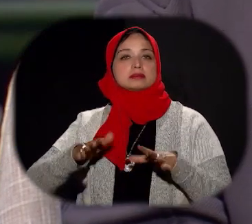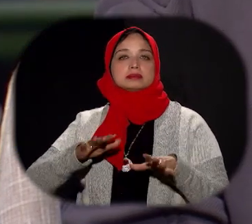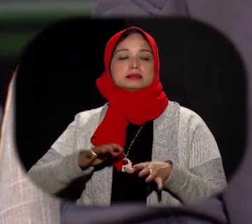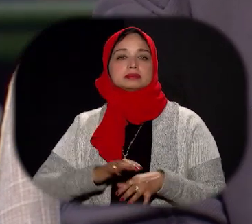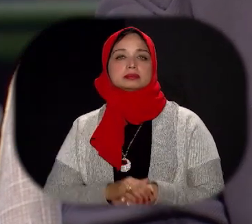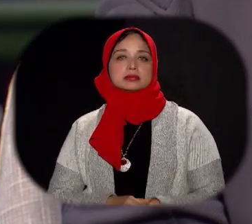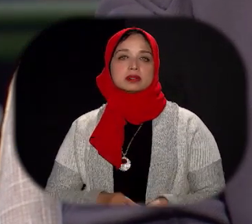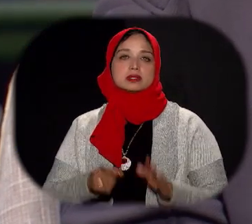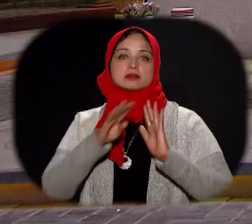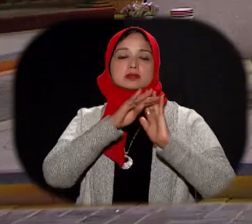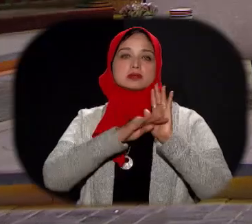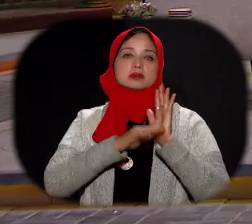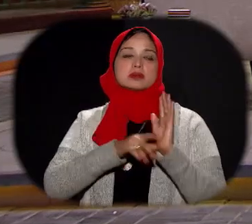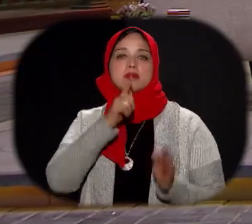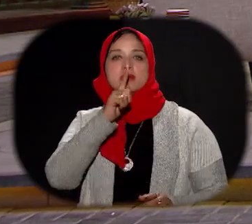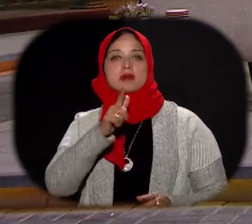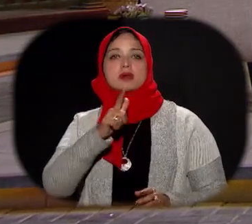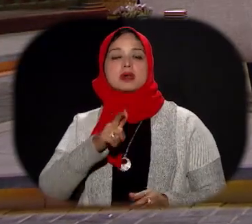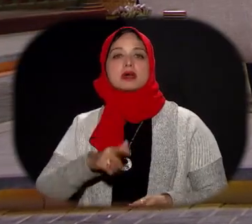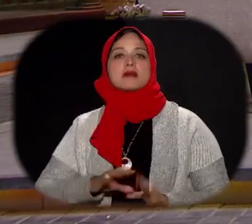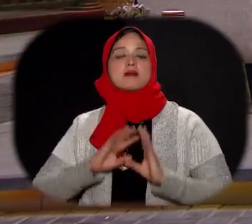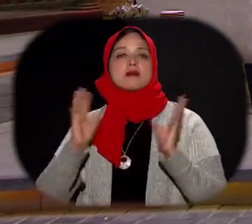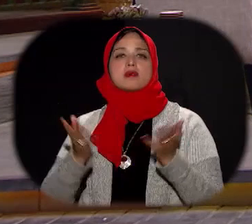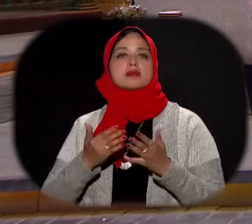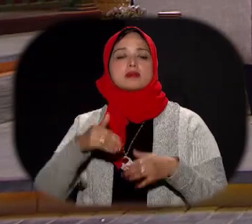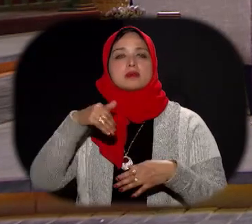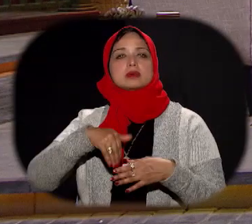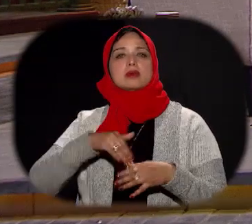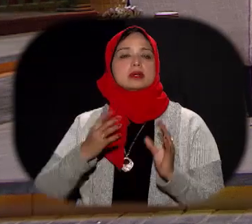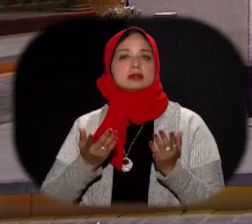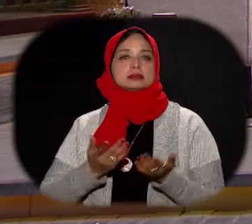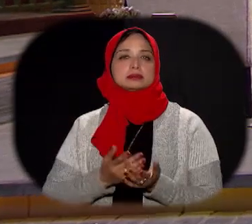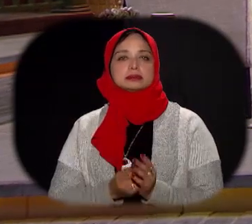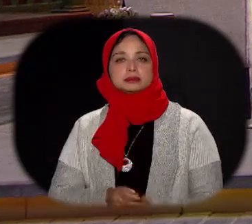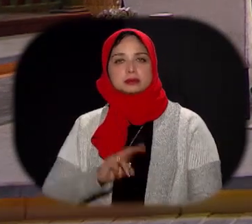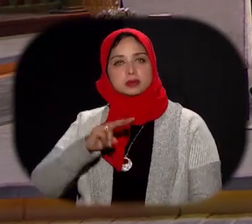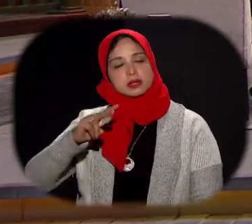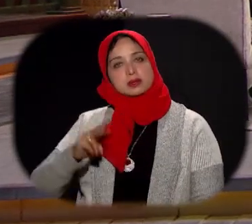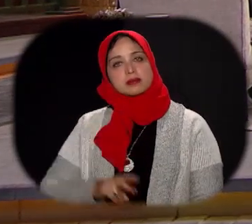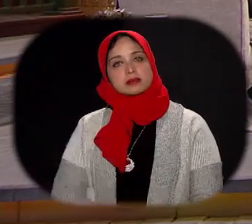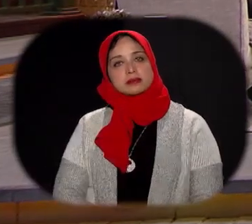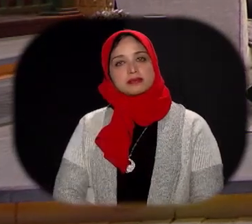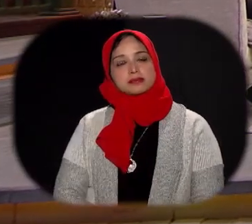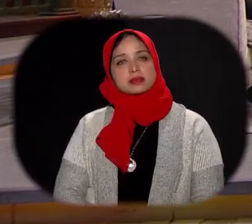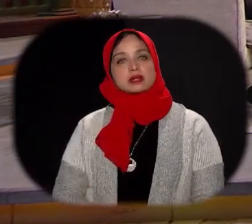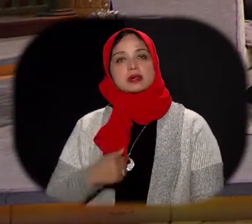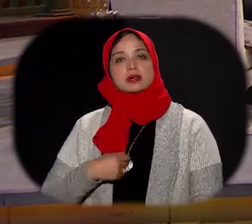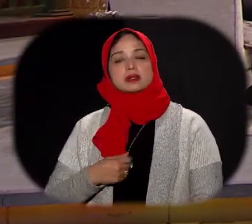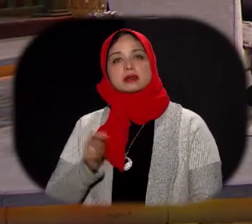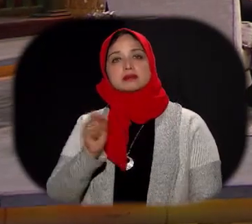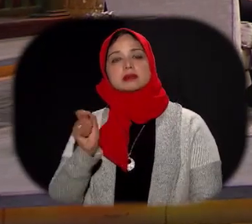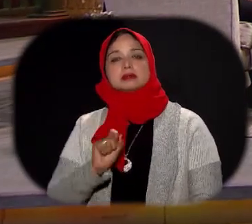الاداء واللغه اوكي بجانب المحتوى ايو فالمحتوى مش مجاني المحتوى انا اصلا بتعاقد مع دور النشر